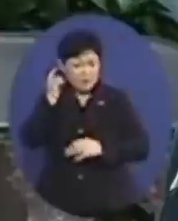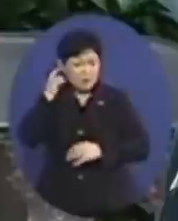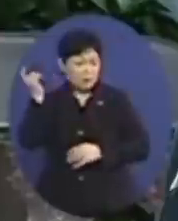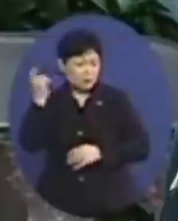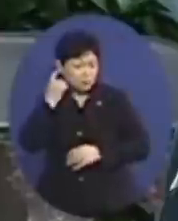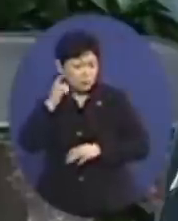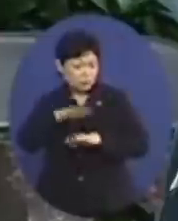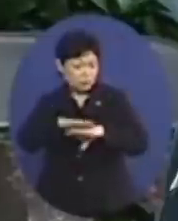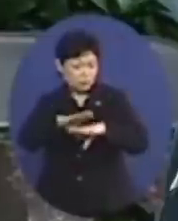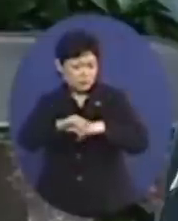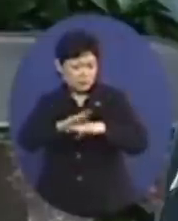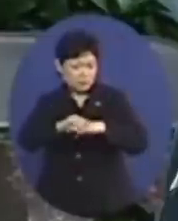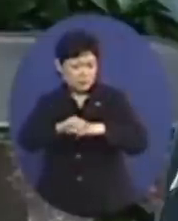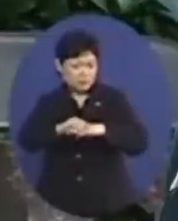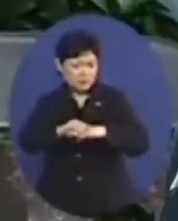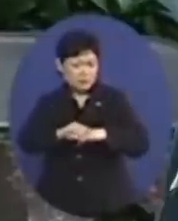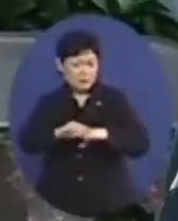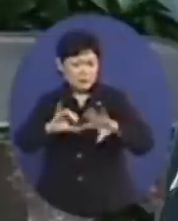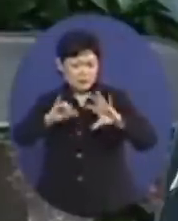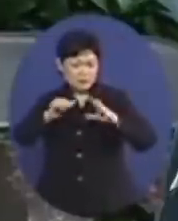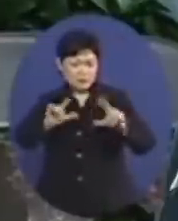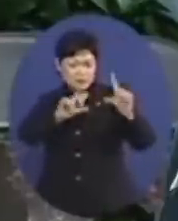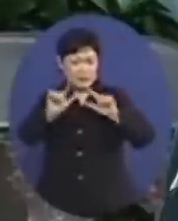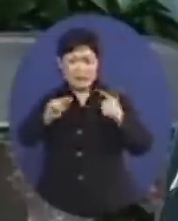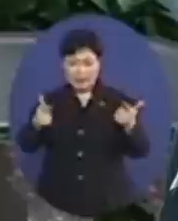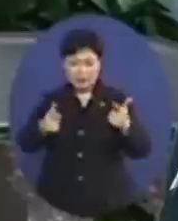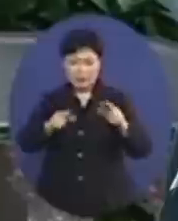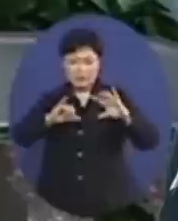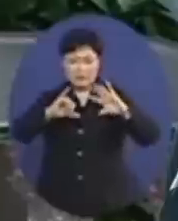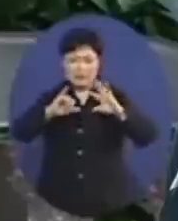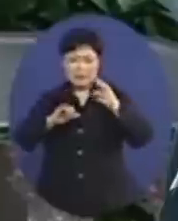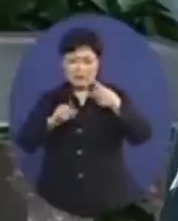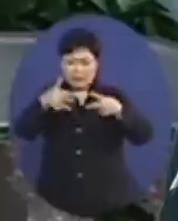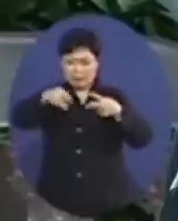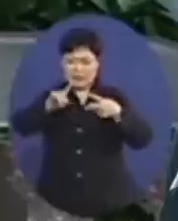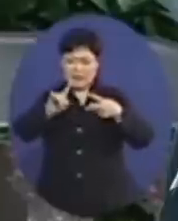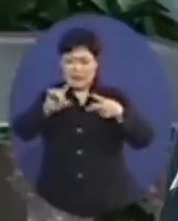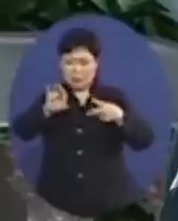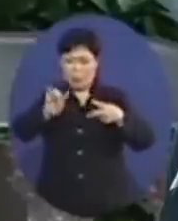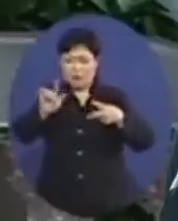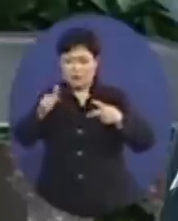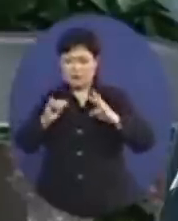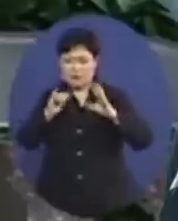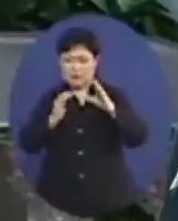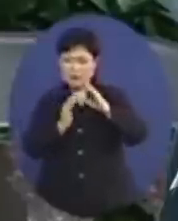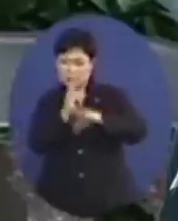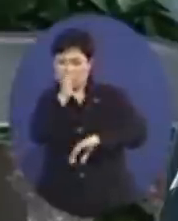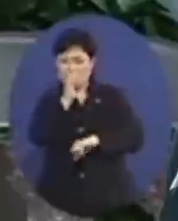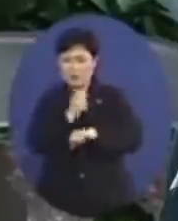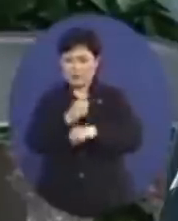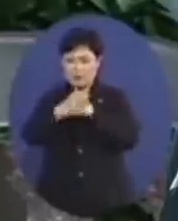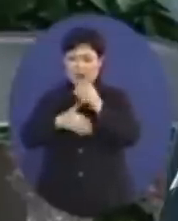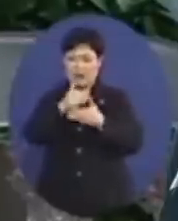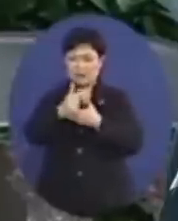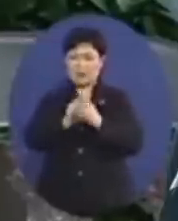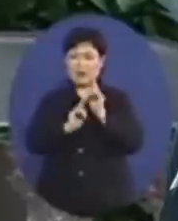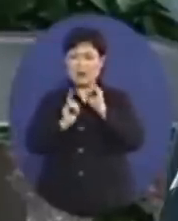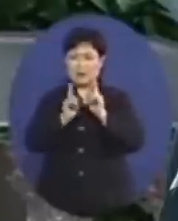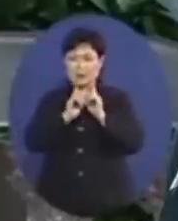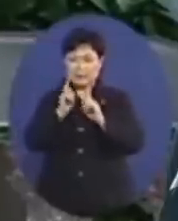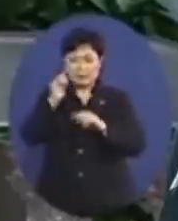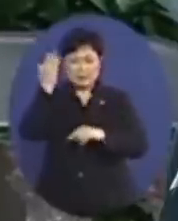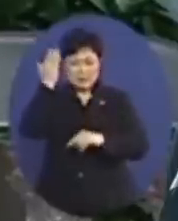세계 속에서 사는 것이 아니라 이 세계를 초월해서 우리는 하나님의 말씀의